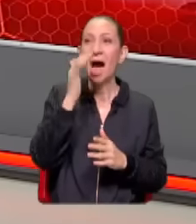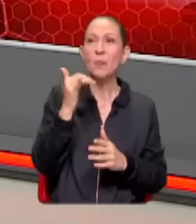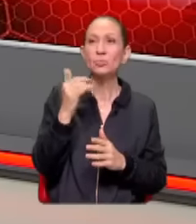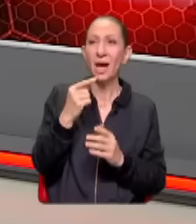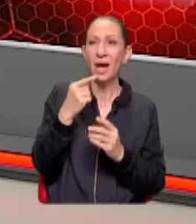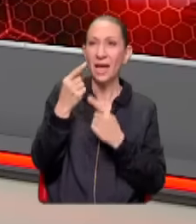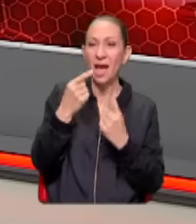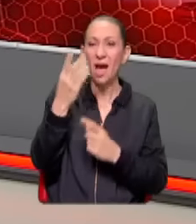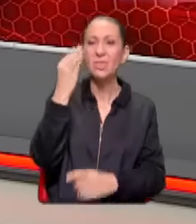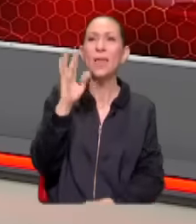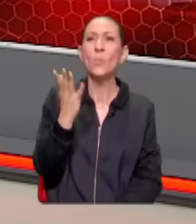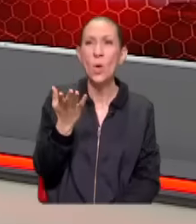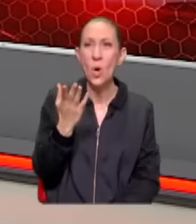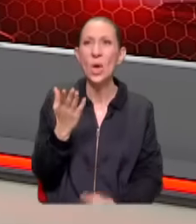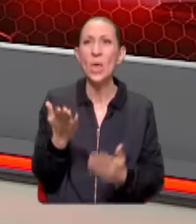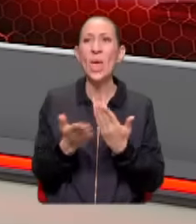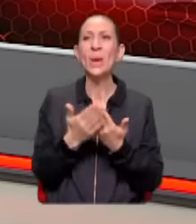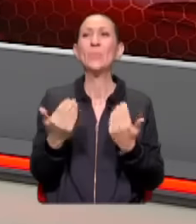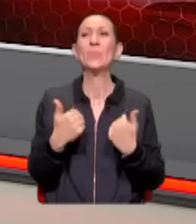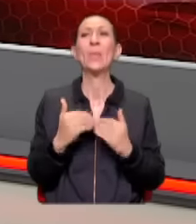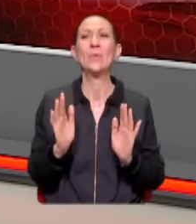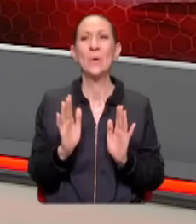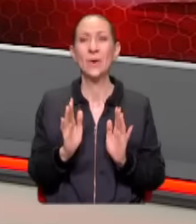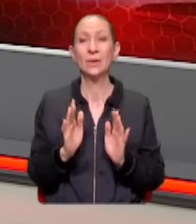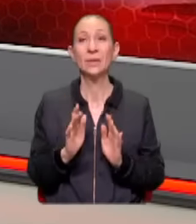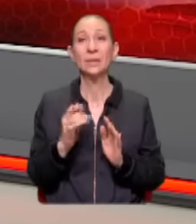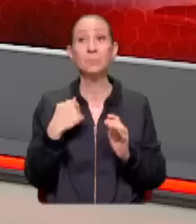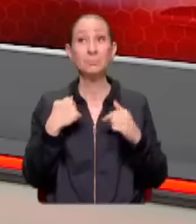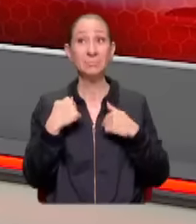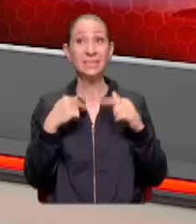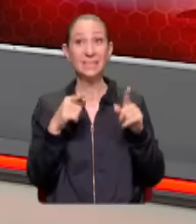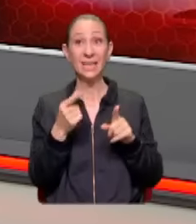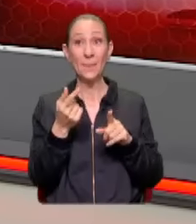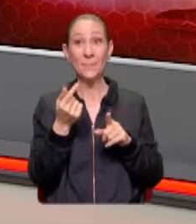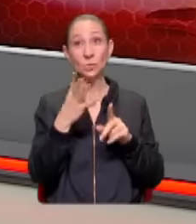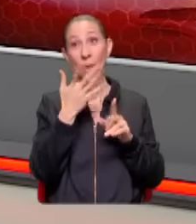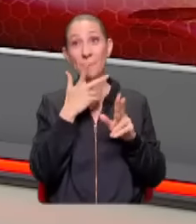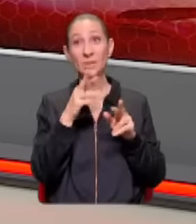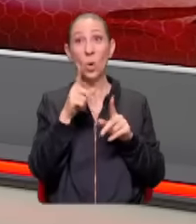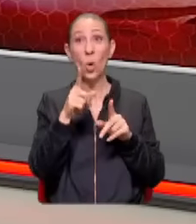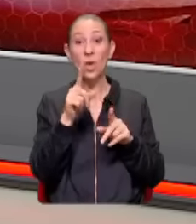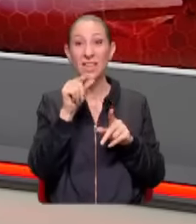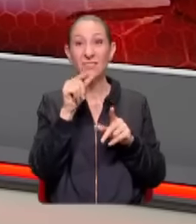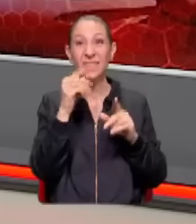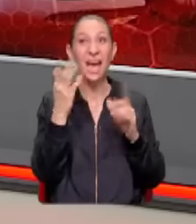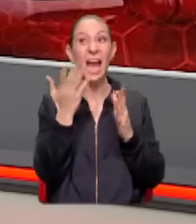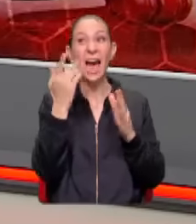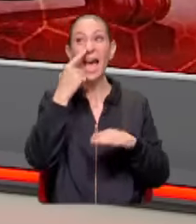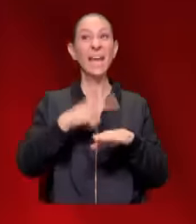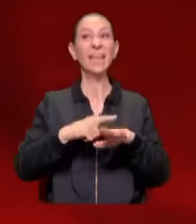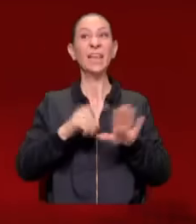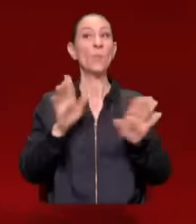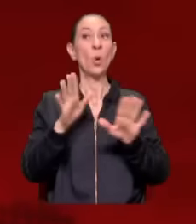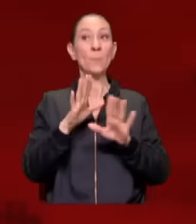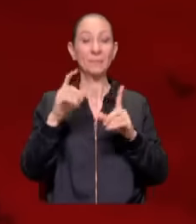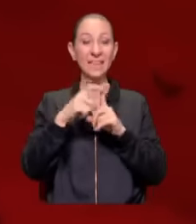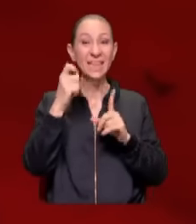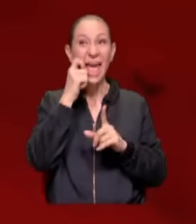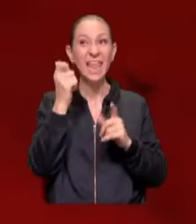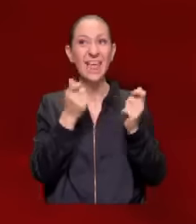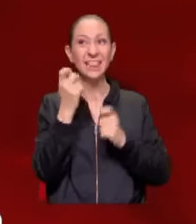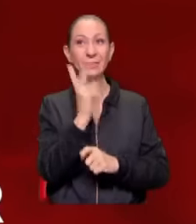zaman anlamıyor kimse, yardım gelmiyor. Şimdi bizde de biraz o hesap. O tweet'e hala inanamıyorum yani. Diyanet'teki o